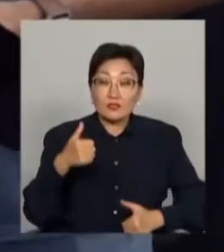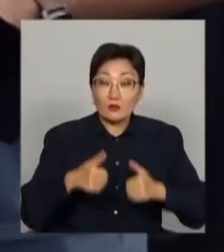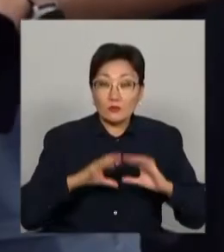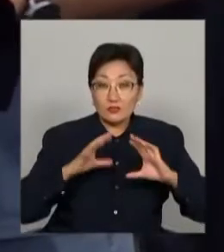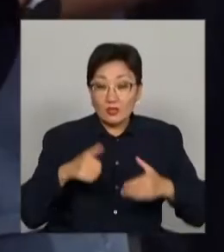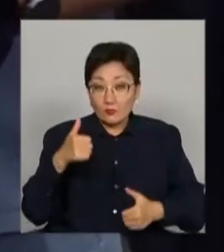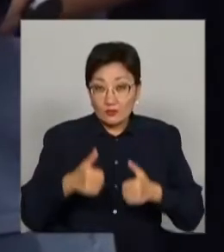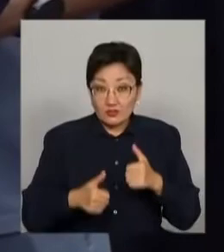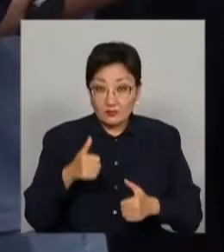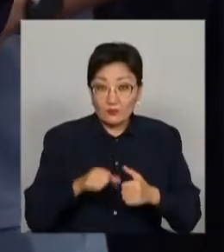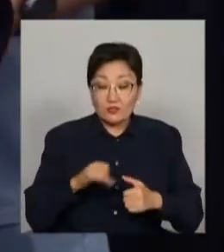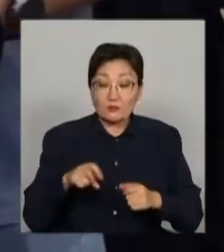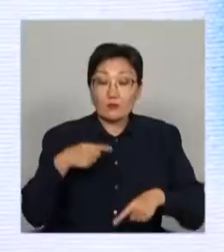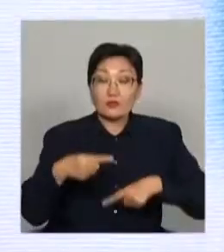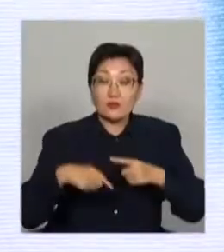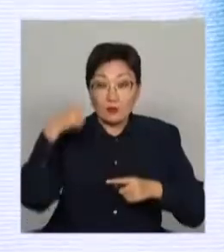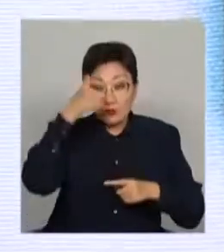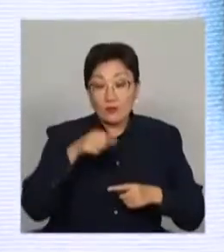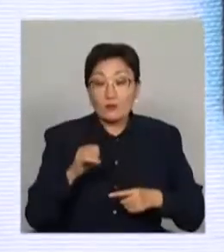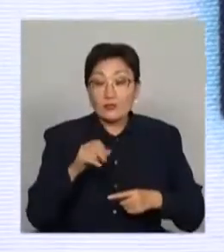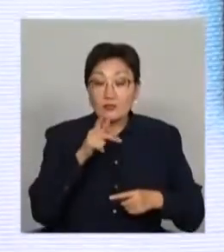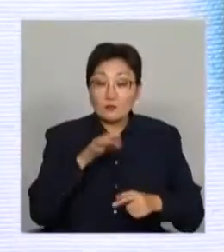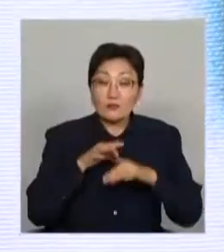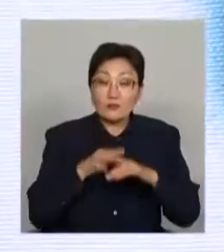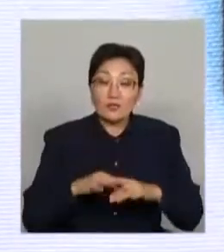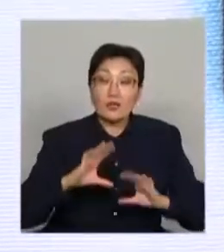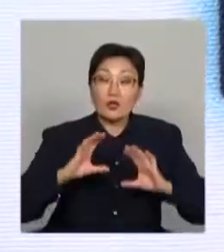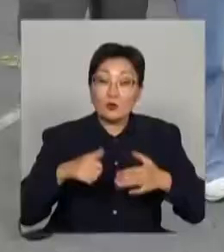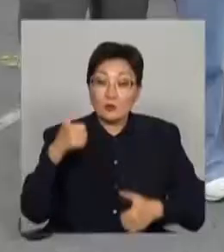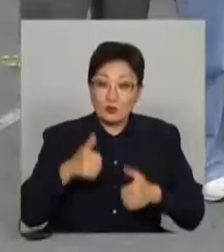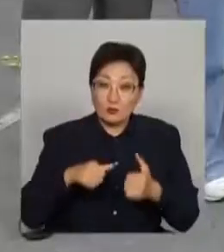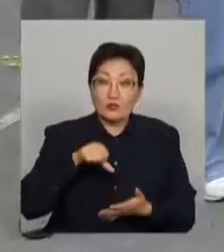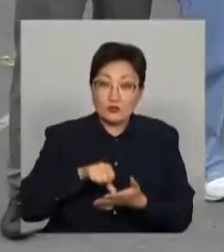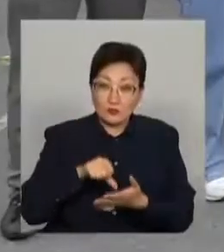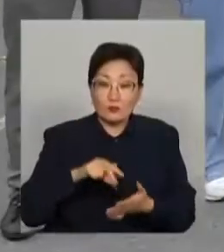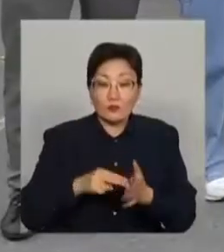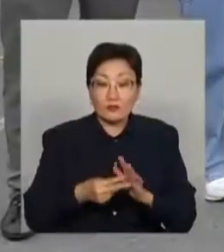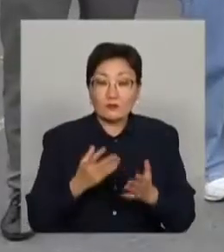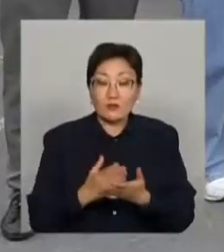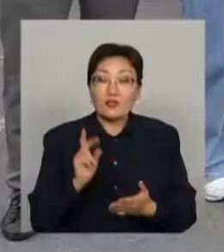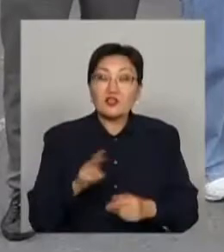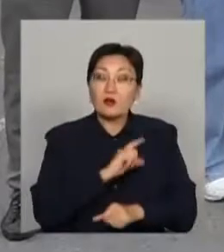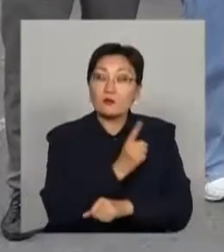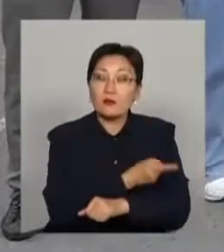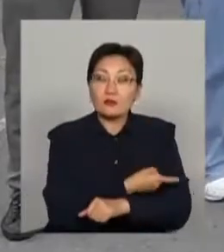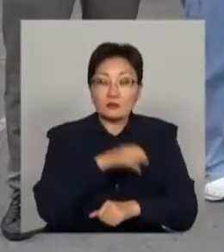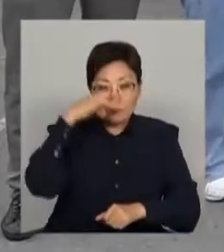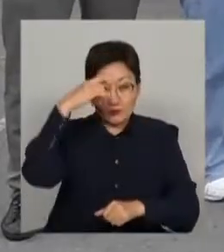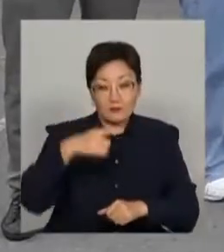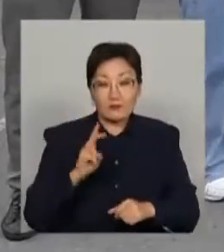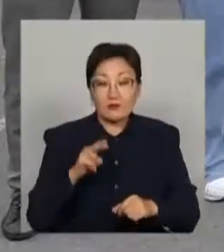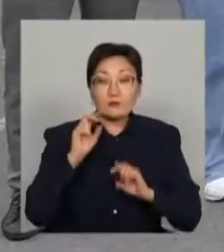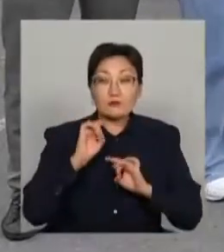халықаралық жарыстарда және келесі жылы оңтүстік Кореяда өтетін әлем кубогінде топ жару. Кім мықты? Қазақстан! Кім